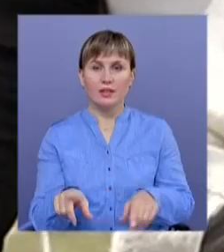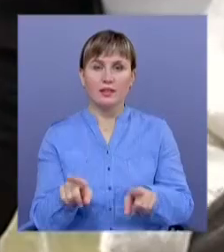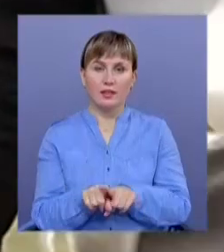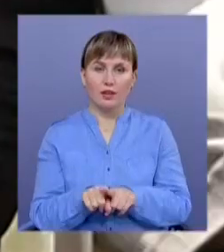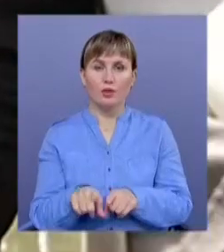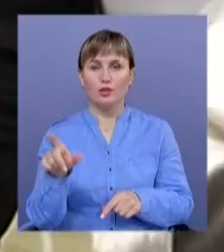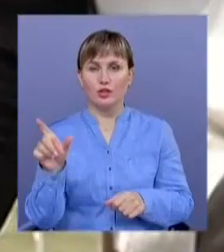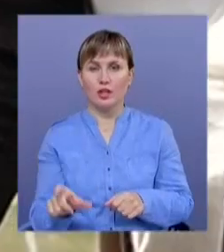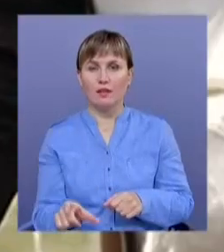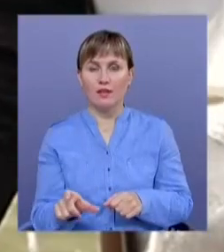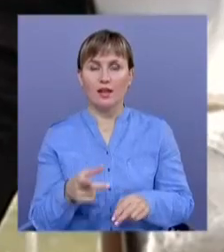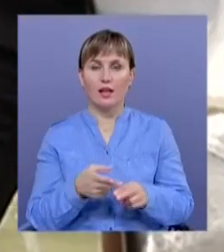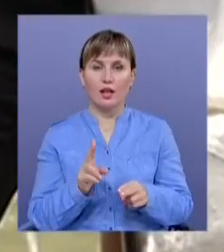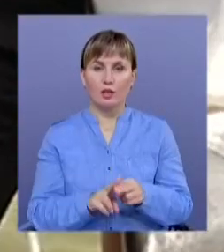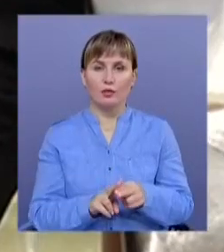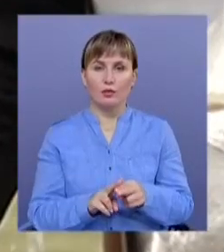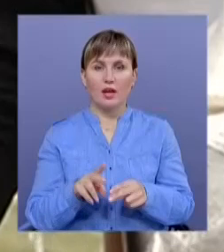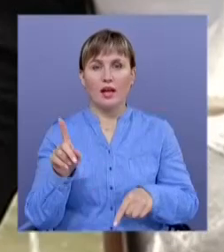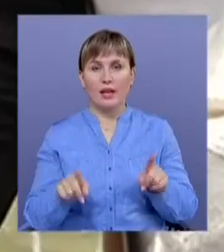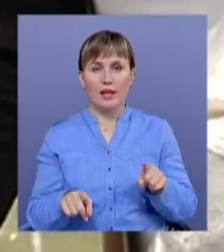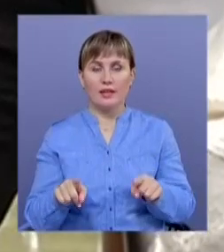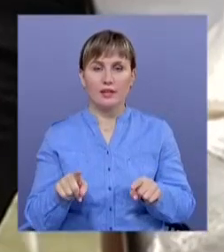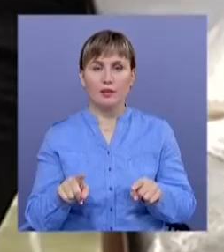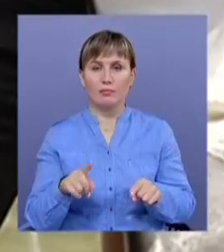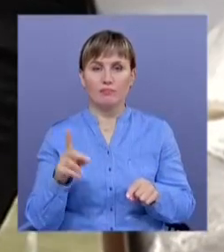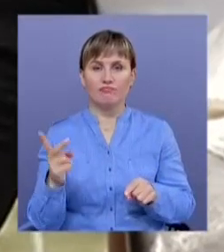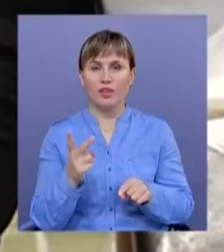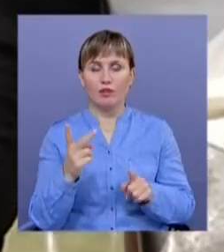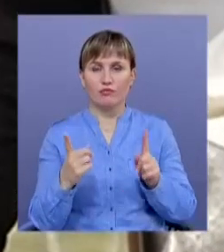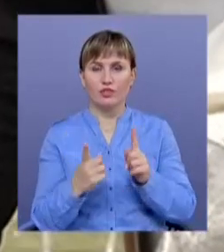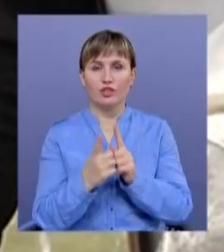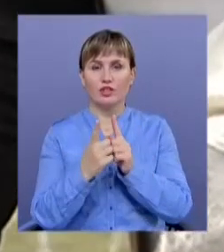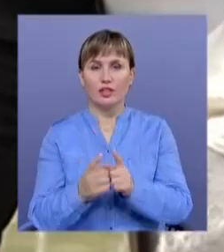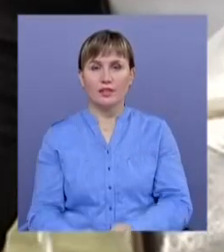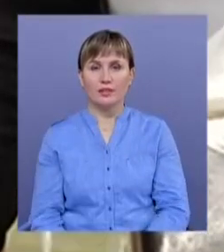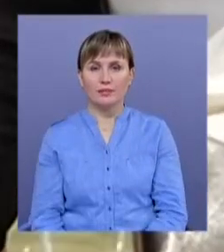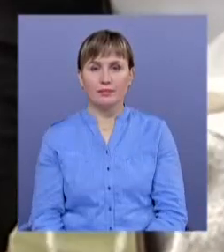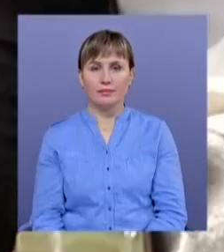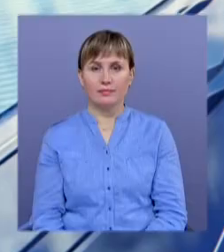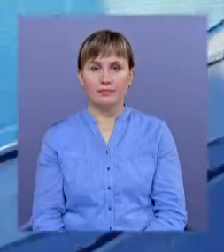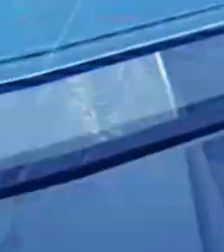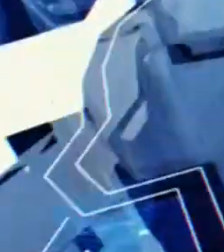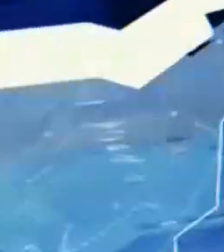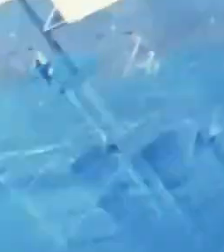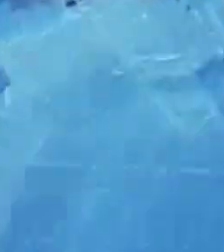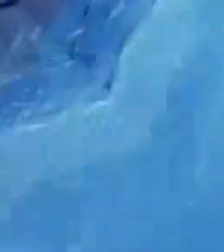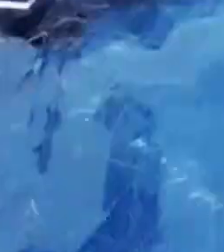такой человек, который редко иногда второй встречается.